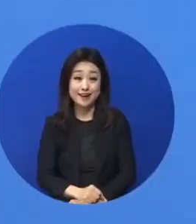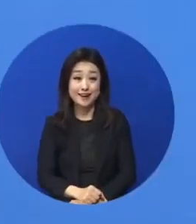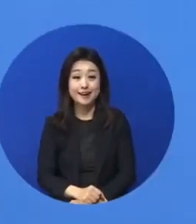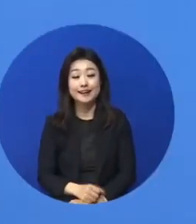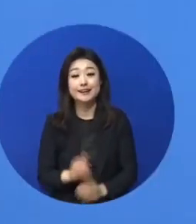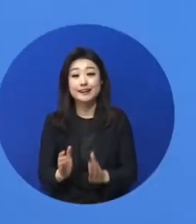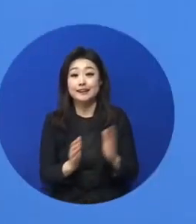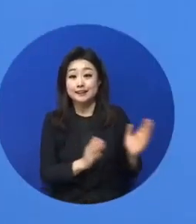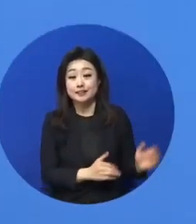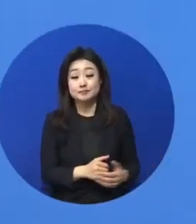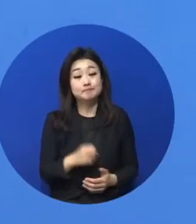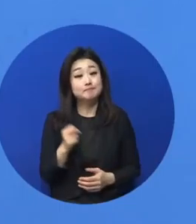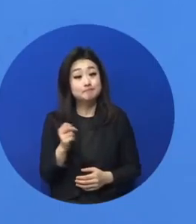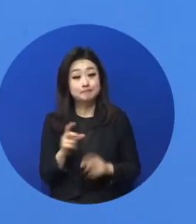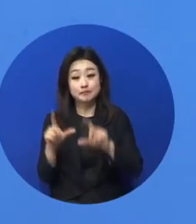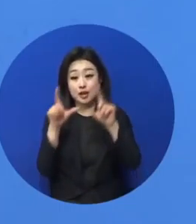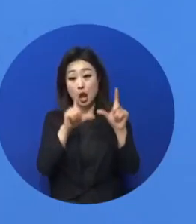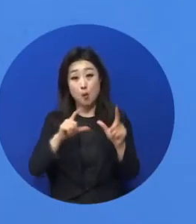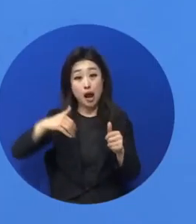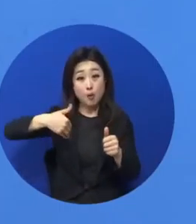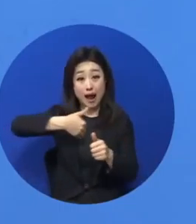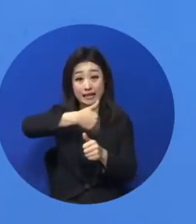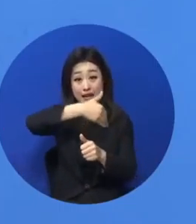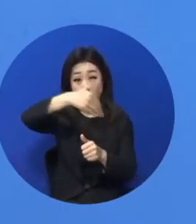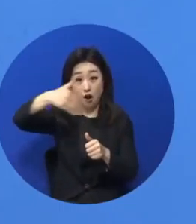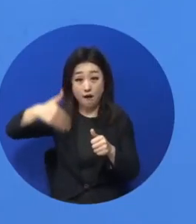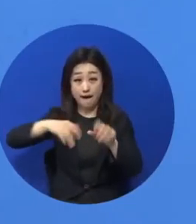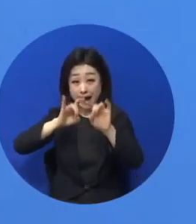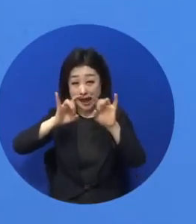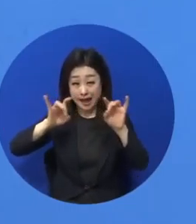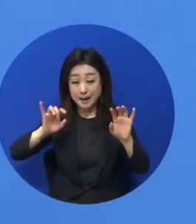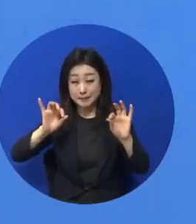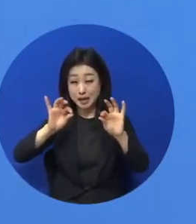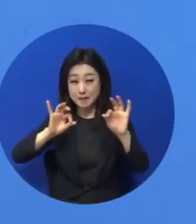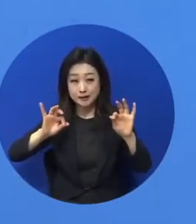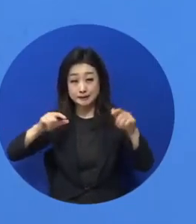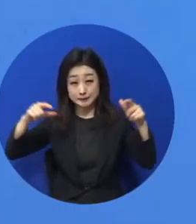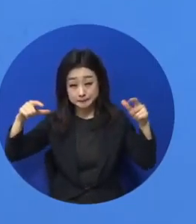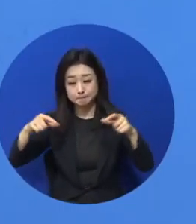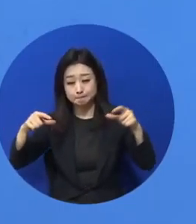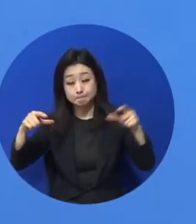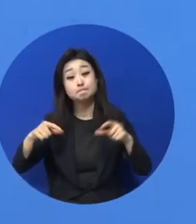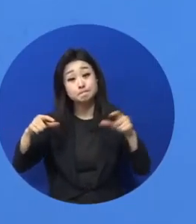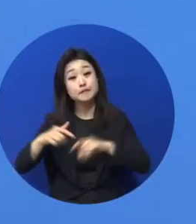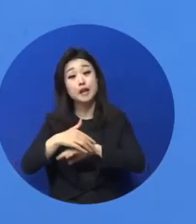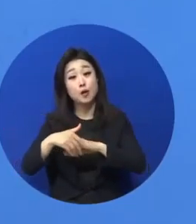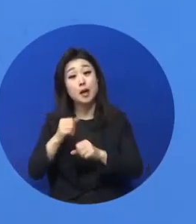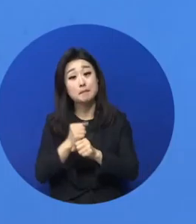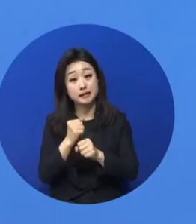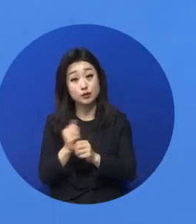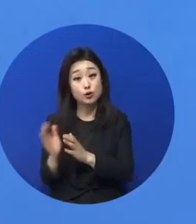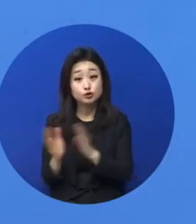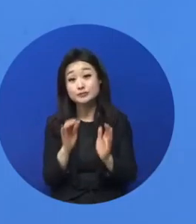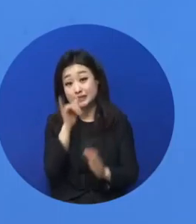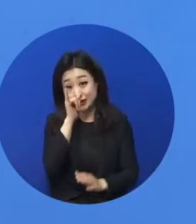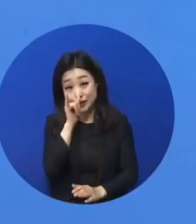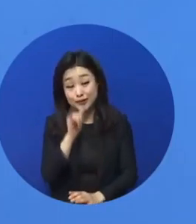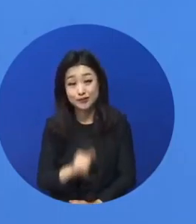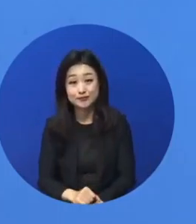그 외에도 우리 생활 환경 자체 하나하나마다 미세먼지를 저감시키기 위한 대책들을 많이 준비를 하고